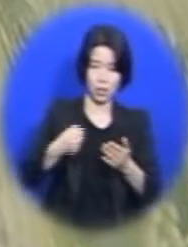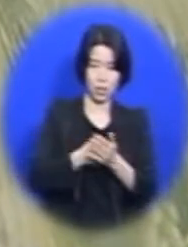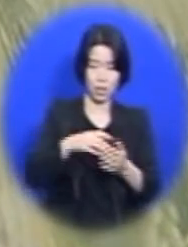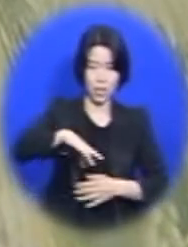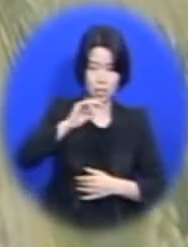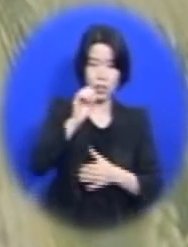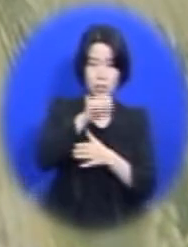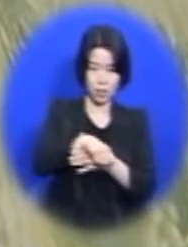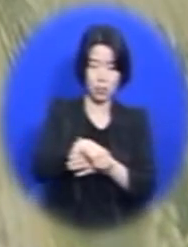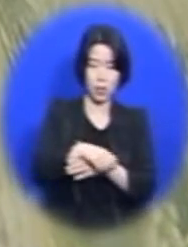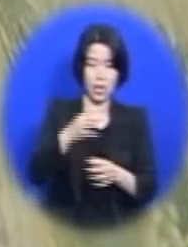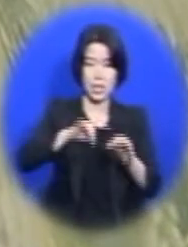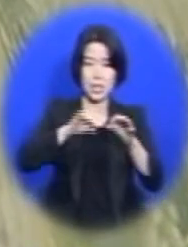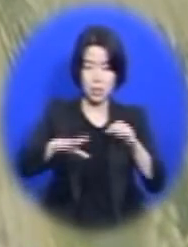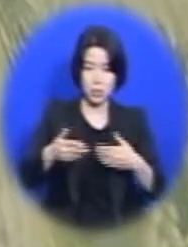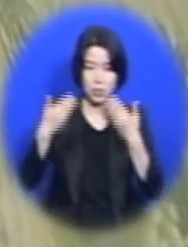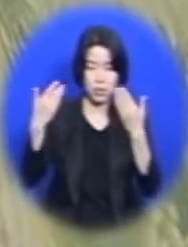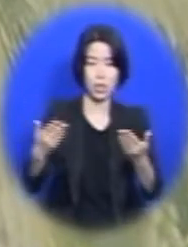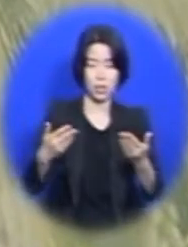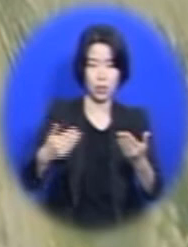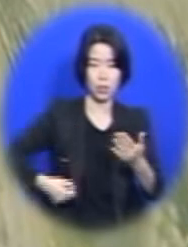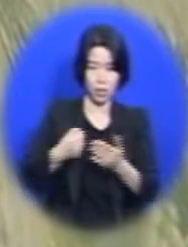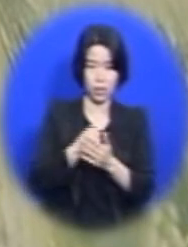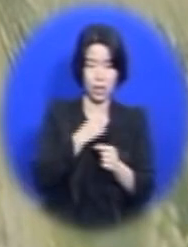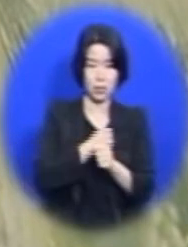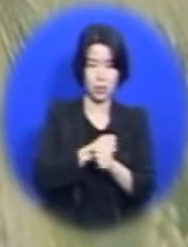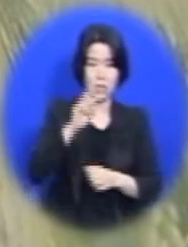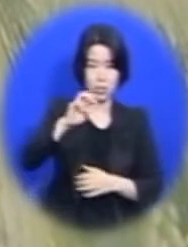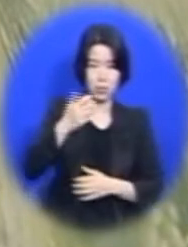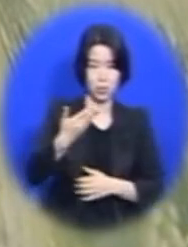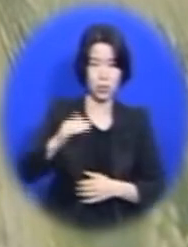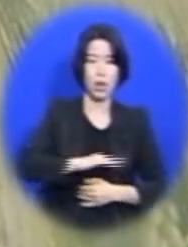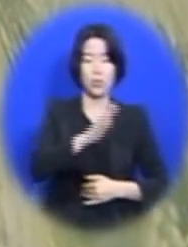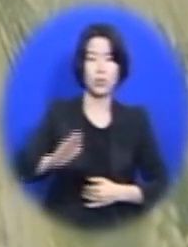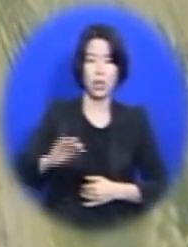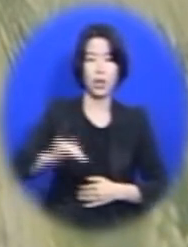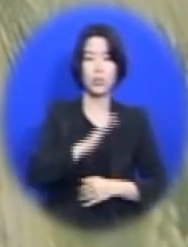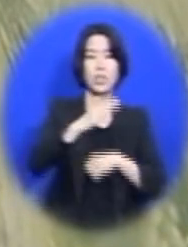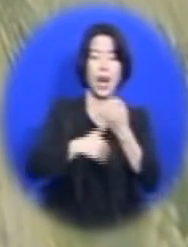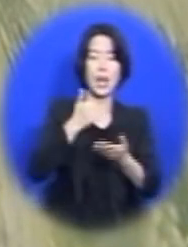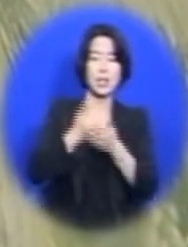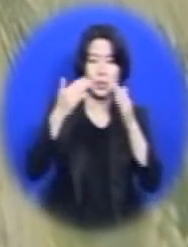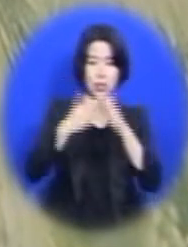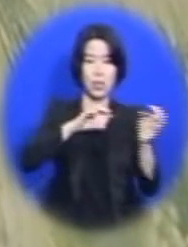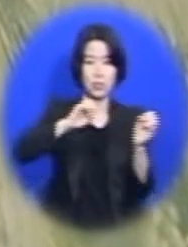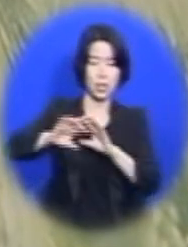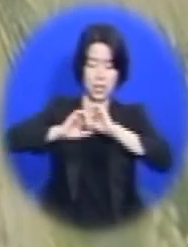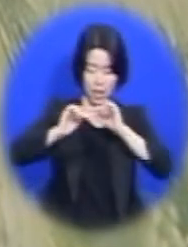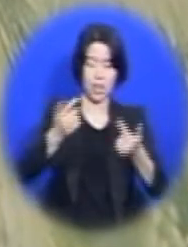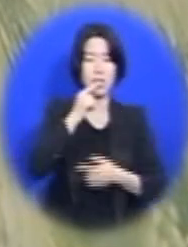열매와 십일조를 드리겠다고 하면서 39절에 우리가 우리 하나님의 전을 버리지